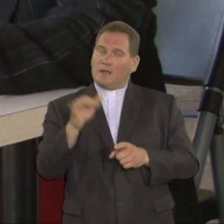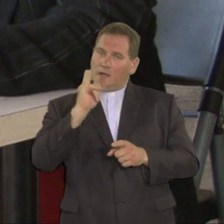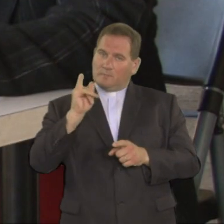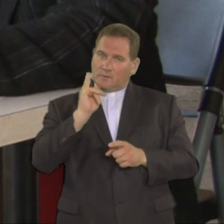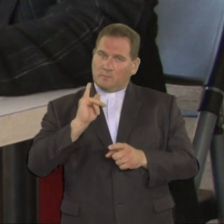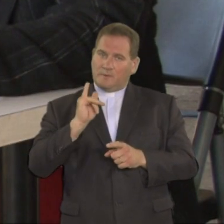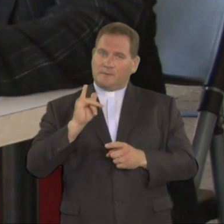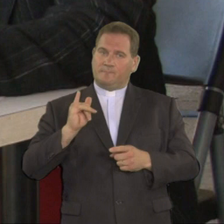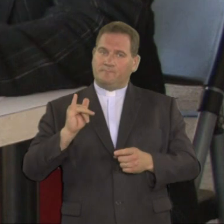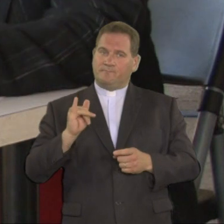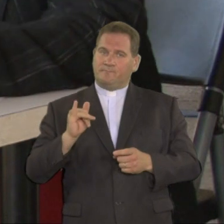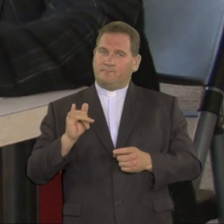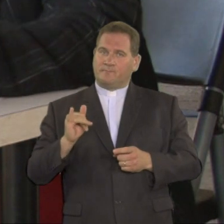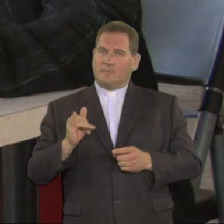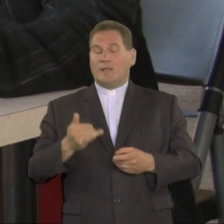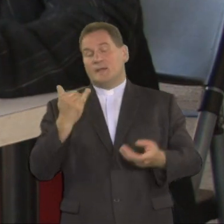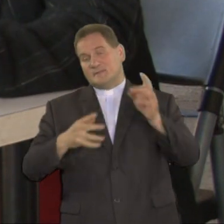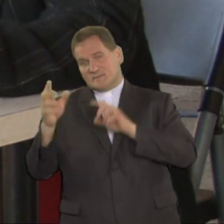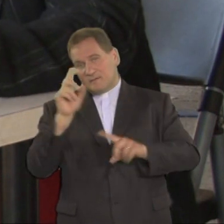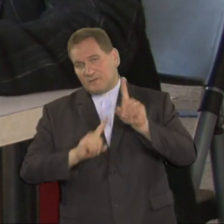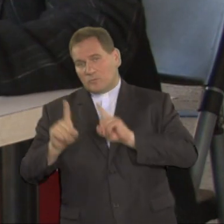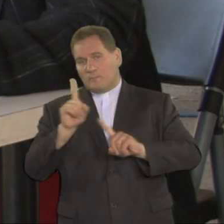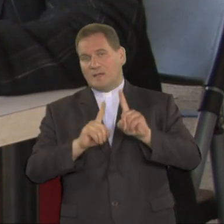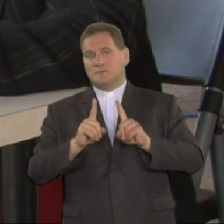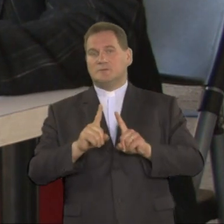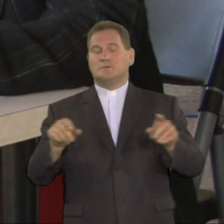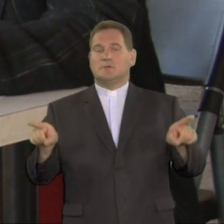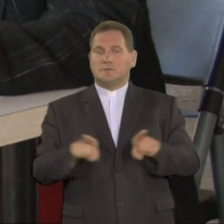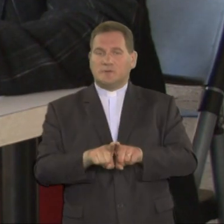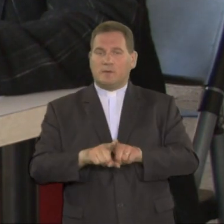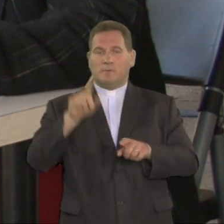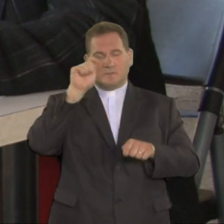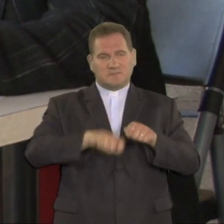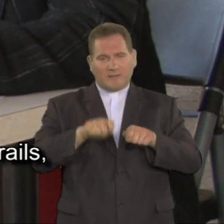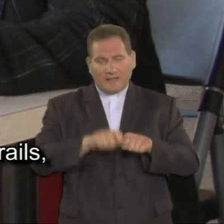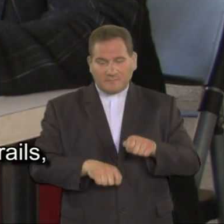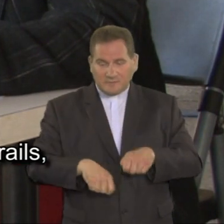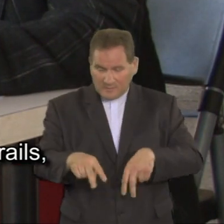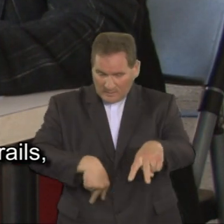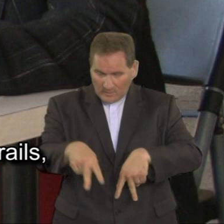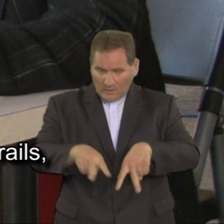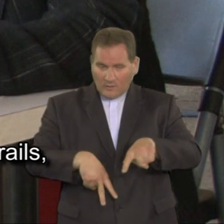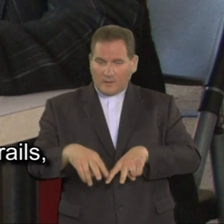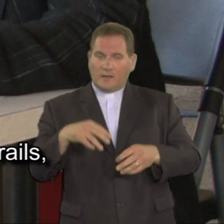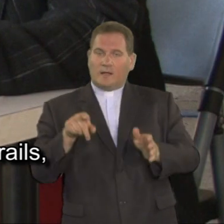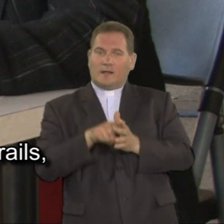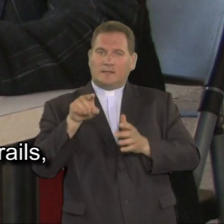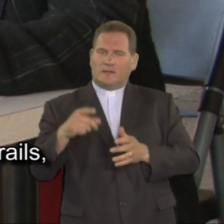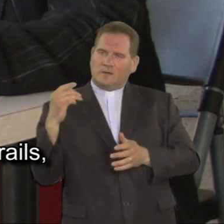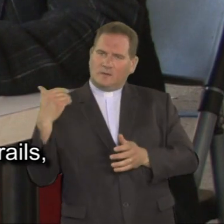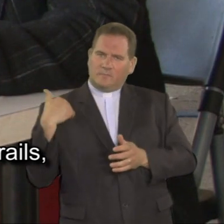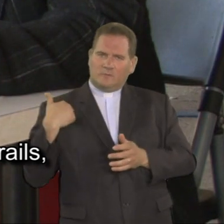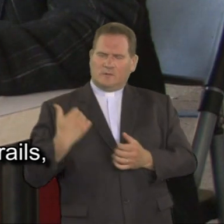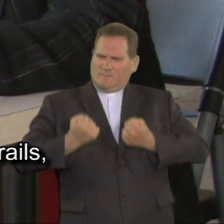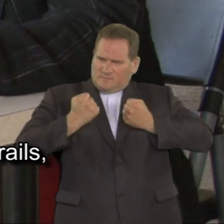Próby, chcę wytłumaczyć Państwu, że trzeba było po pierwsze sprawdzić tory, dlatego przepuszczano pociąg z